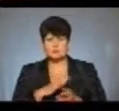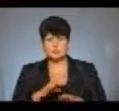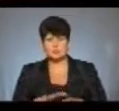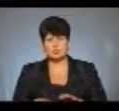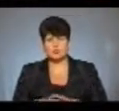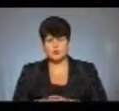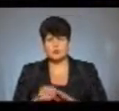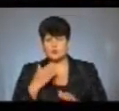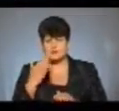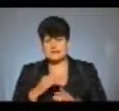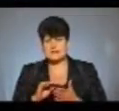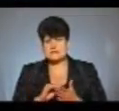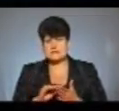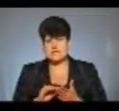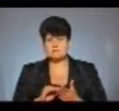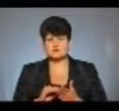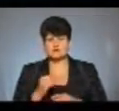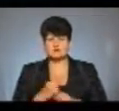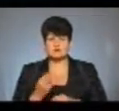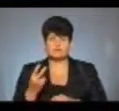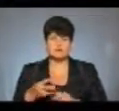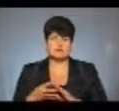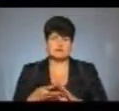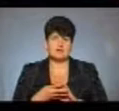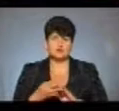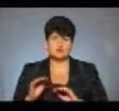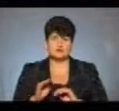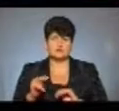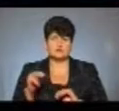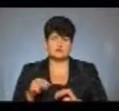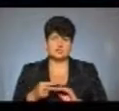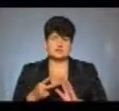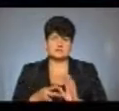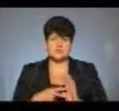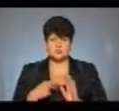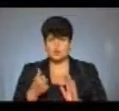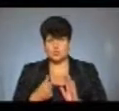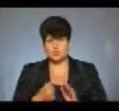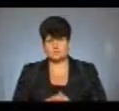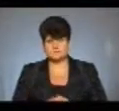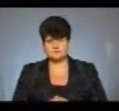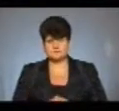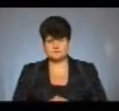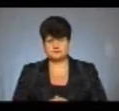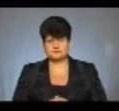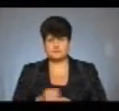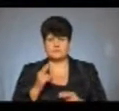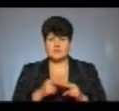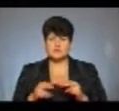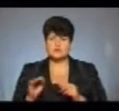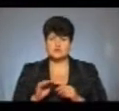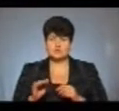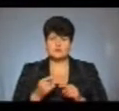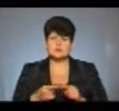полоні. Останній запис у календарі зробив 29 жовтня 2017 року. На кінець жовтня це було